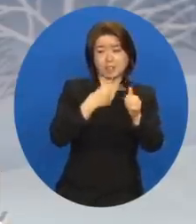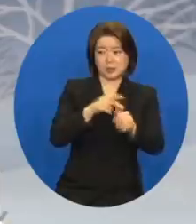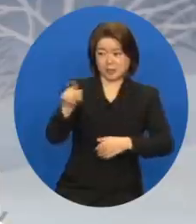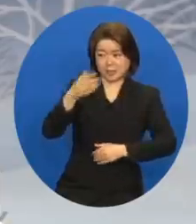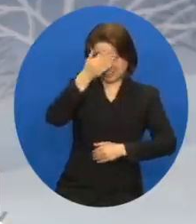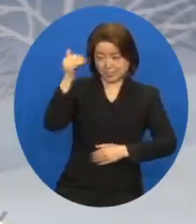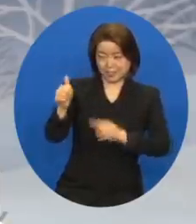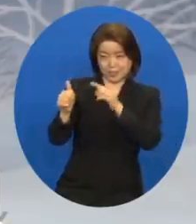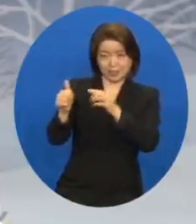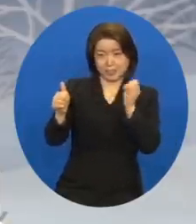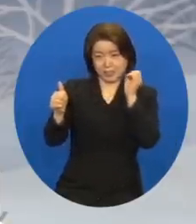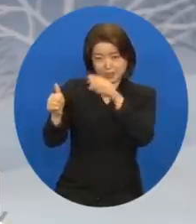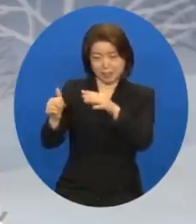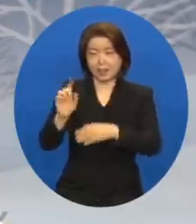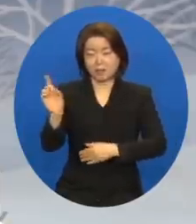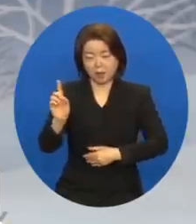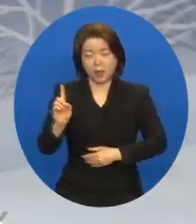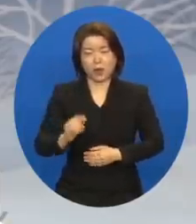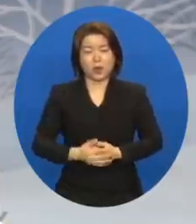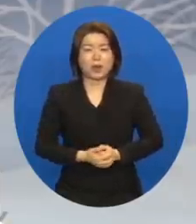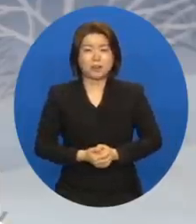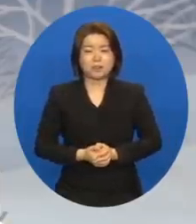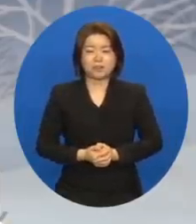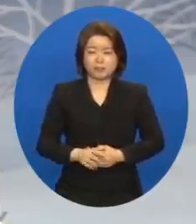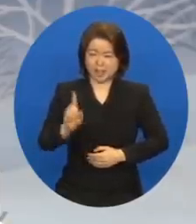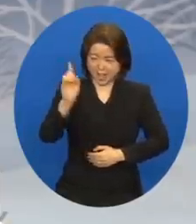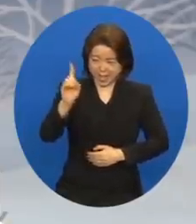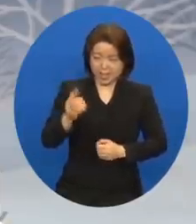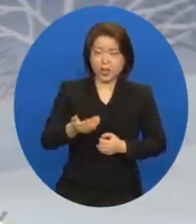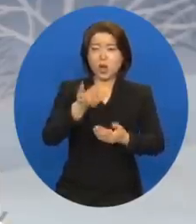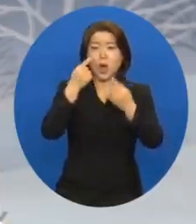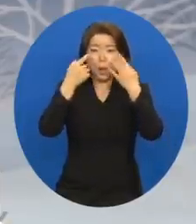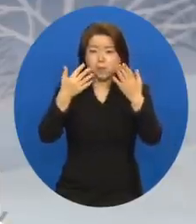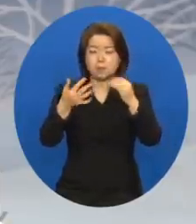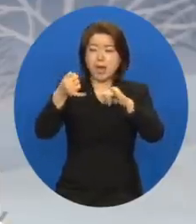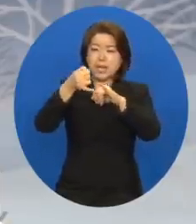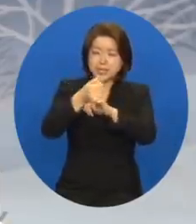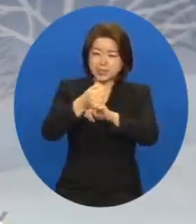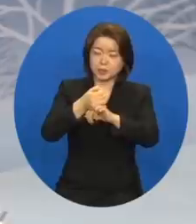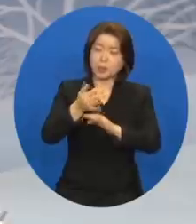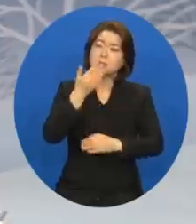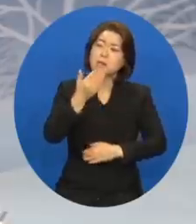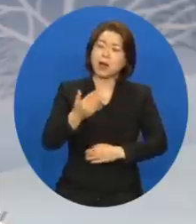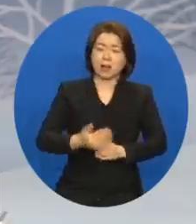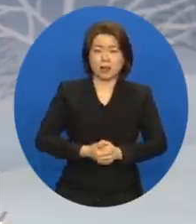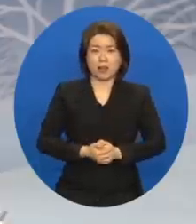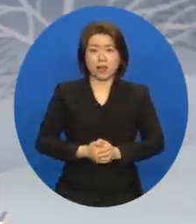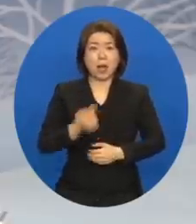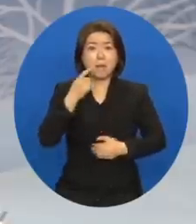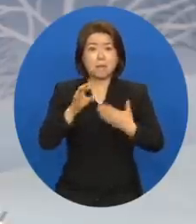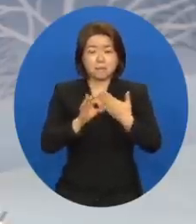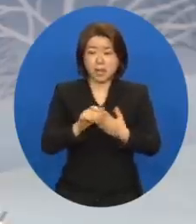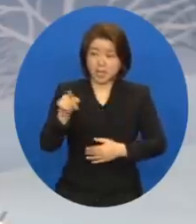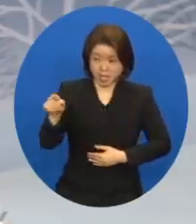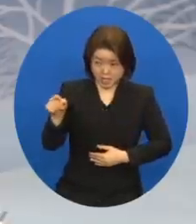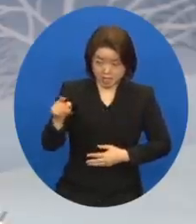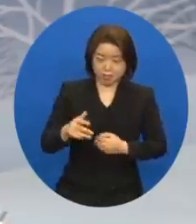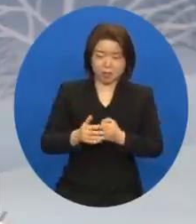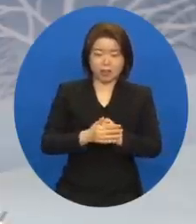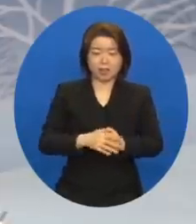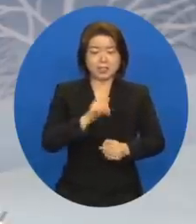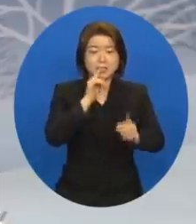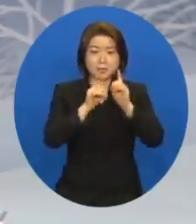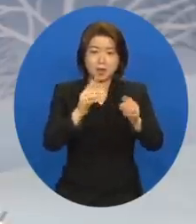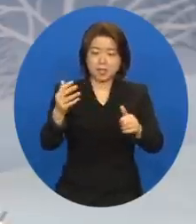청년에게 이렇게 대답을 했습니다. 한 가지 분명한 약속을 할 수 있네. 만일 자네가 이